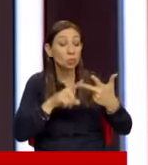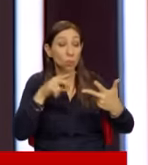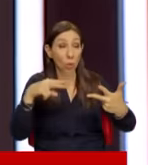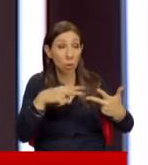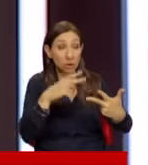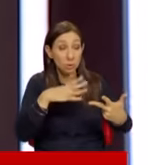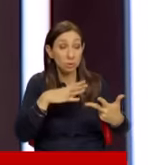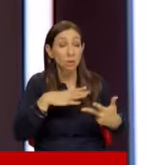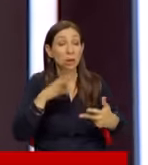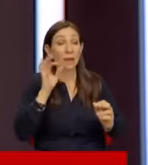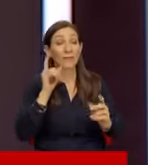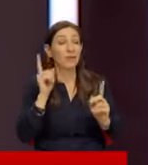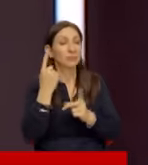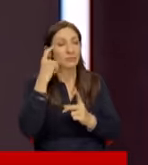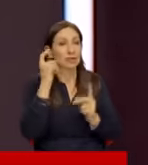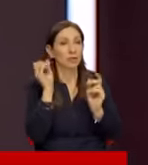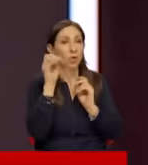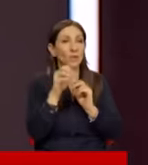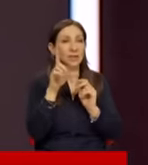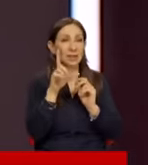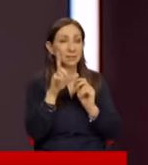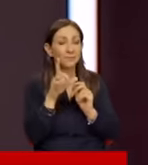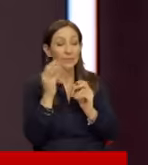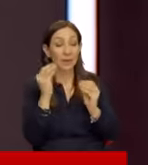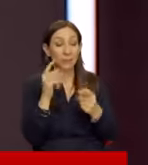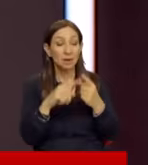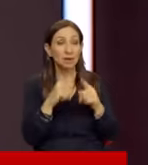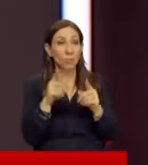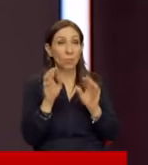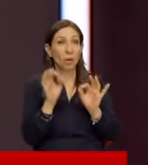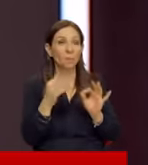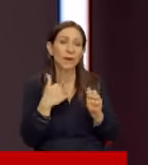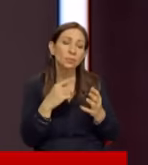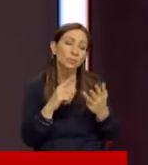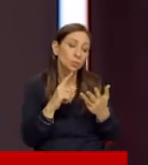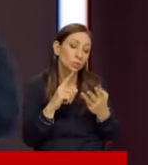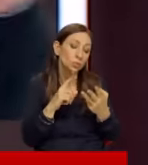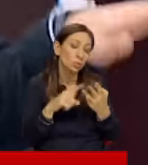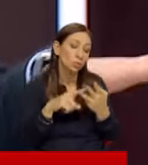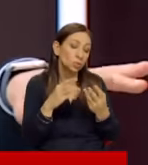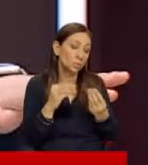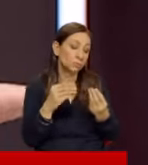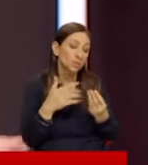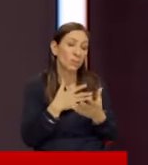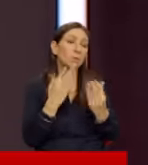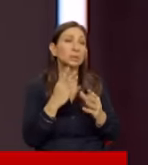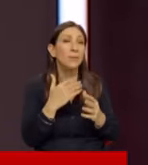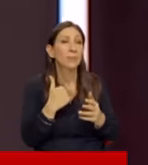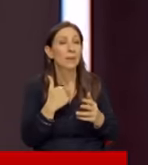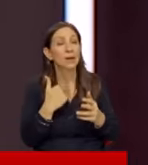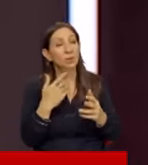istiyorsanız doktrin ortaya koymak zorundasınız. Şimdi İyi Parti bu haliyle ben üçüncü yolcayım, CHP olmasın